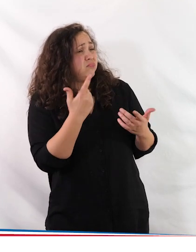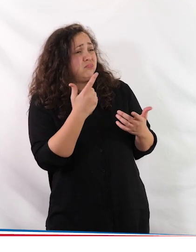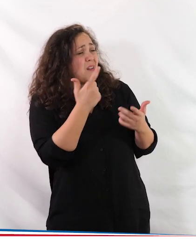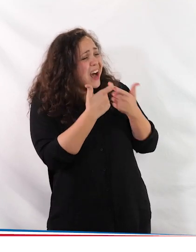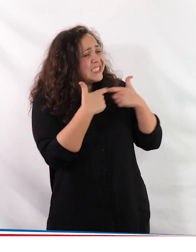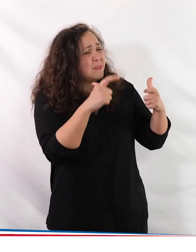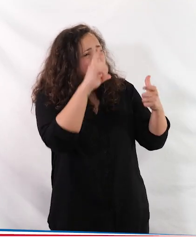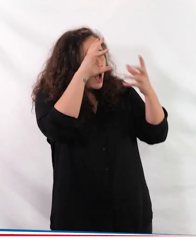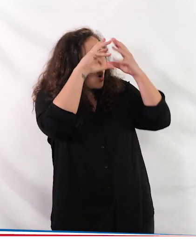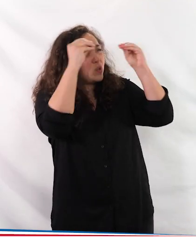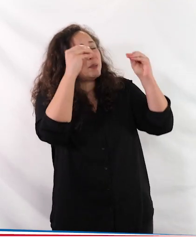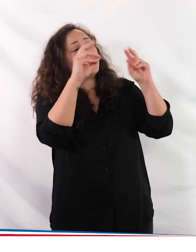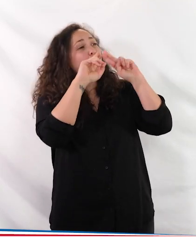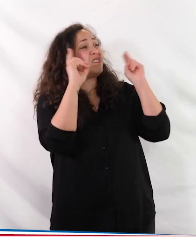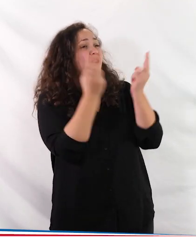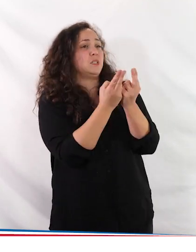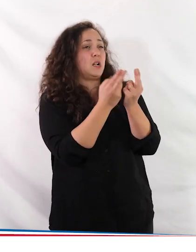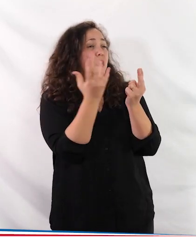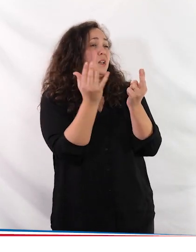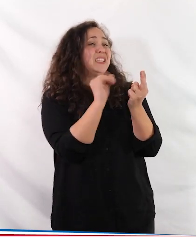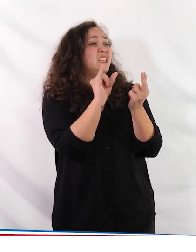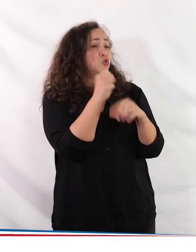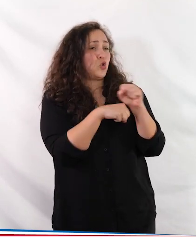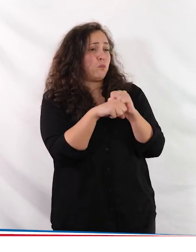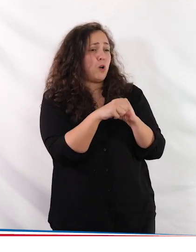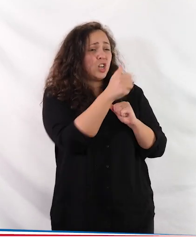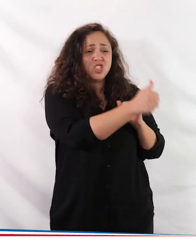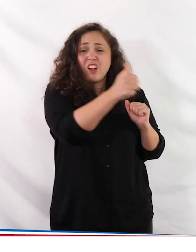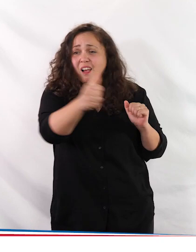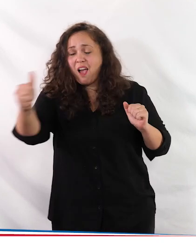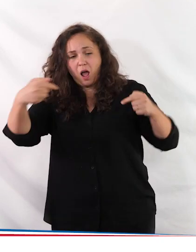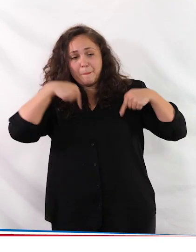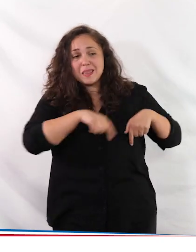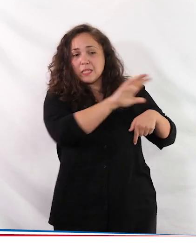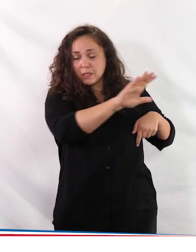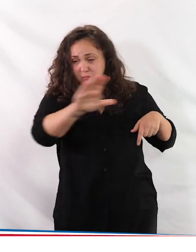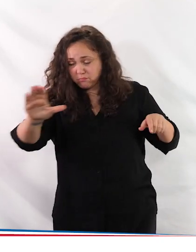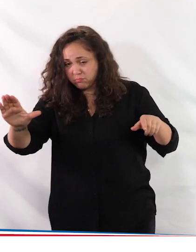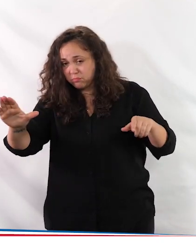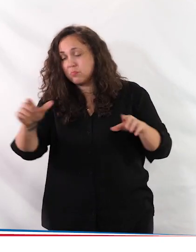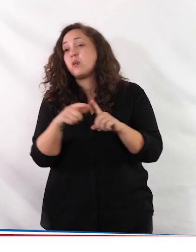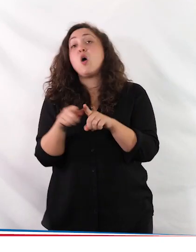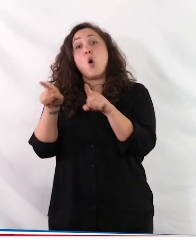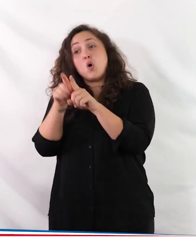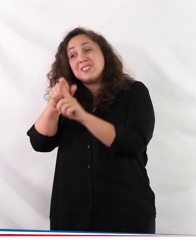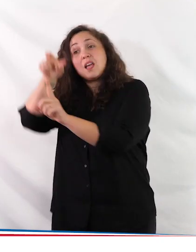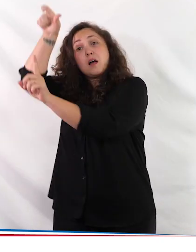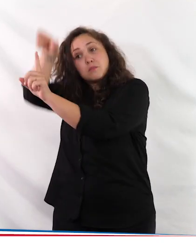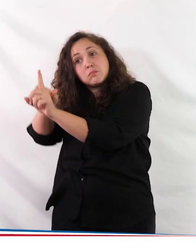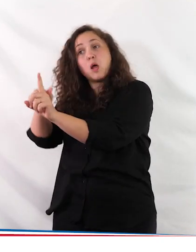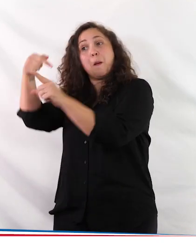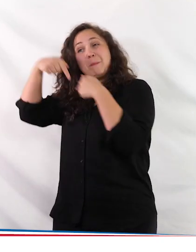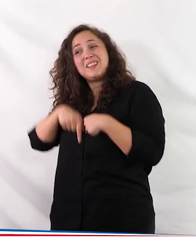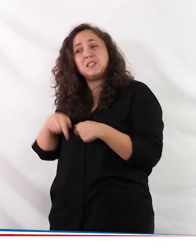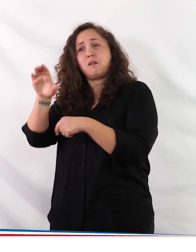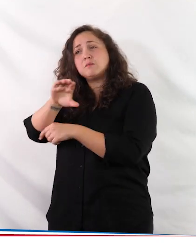la conception universelle seront dans les attributions de chaque ministre. Mais j'aurai aussi un ministère,